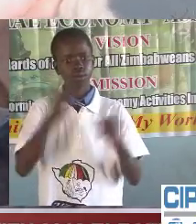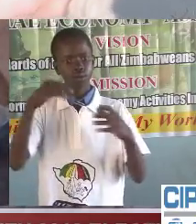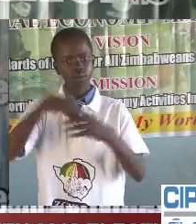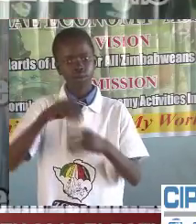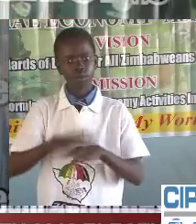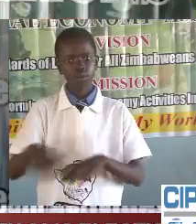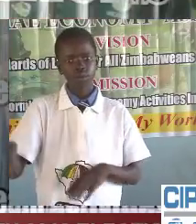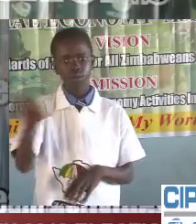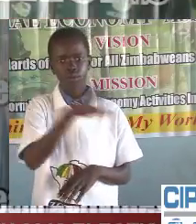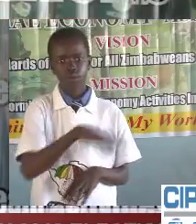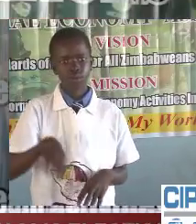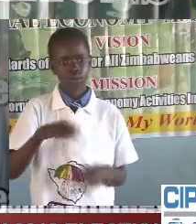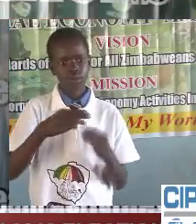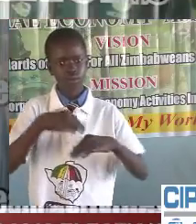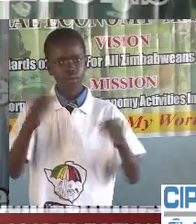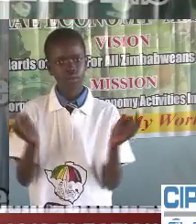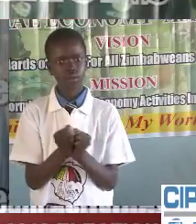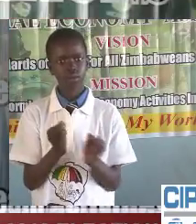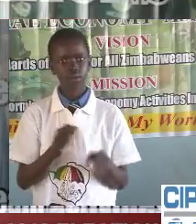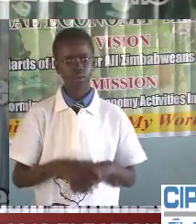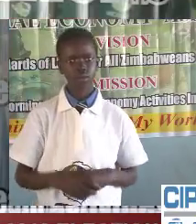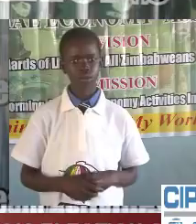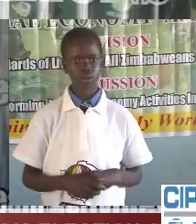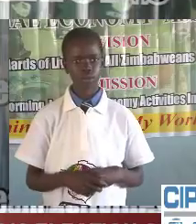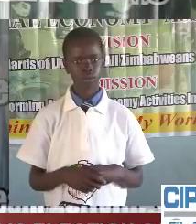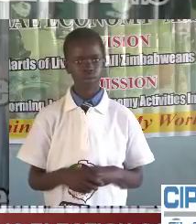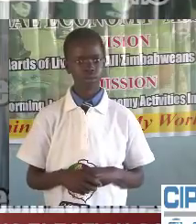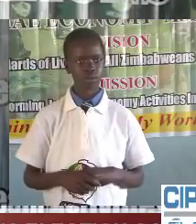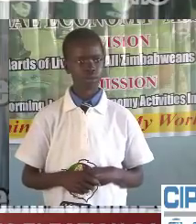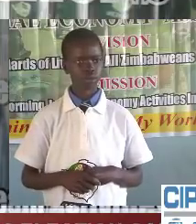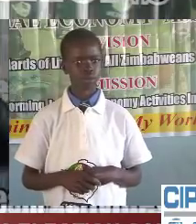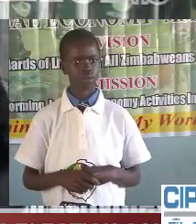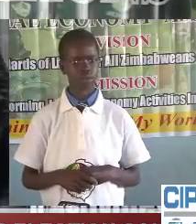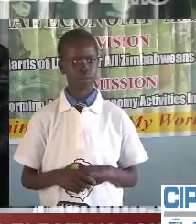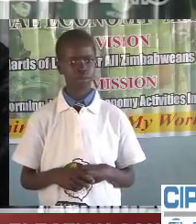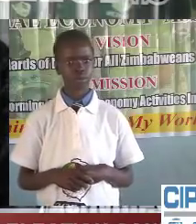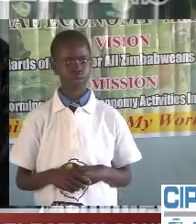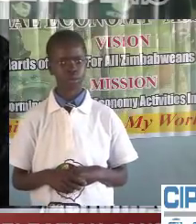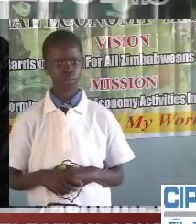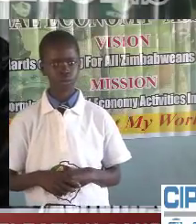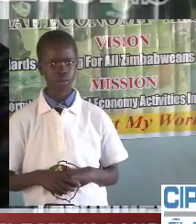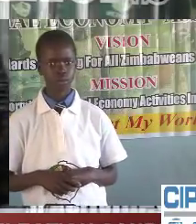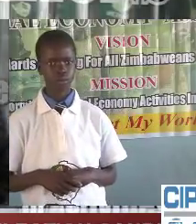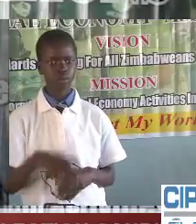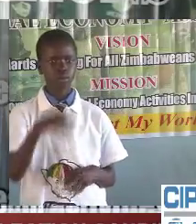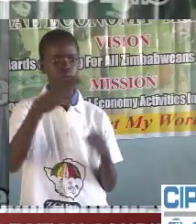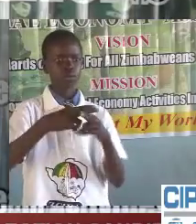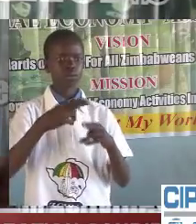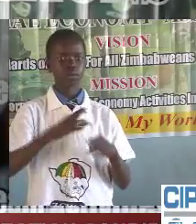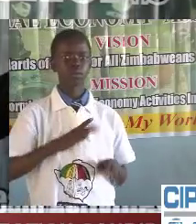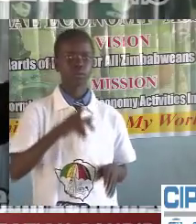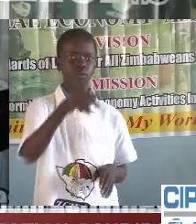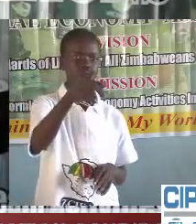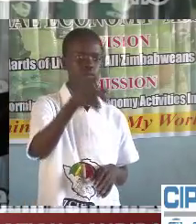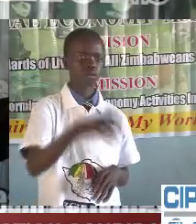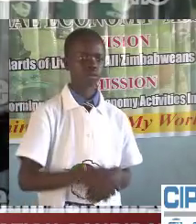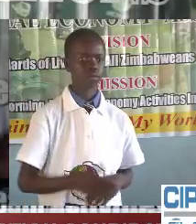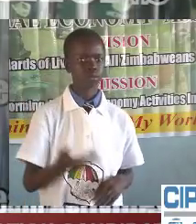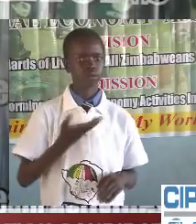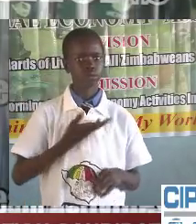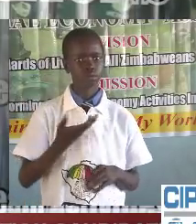have Mutsa from SIPE. I'm not seeing Kutari Papi. Okay, there she is. I will request you to come and sit next to